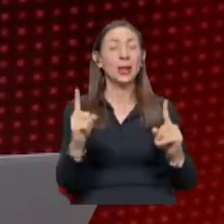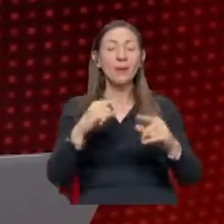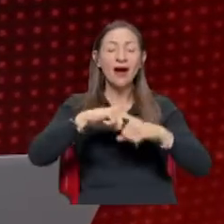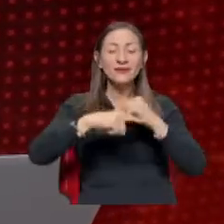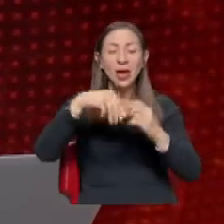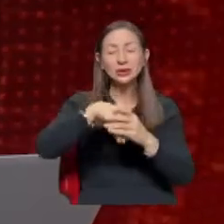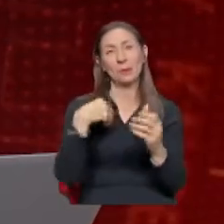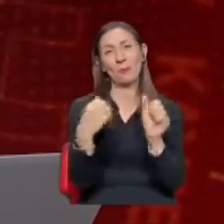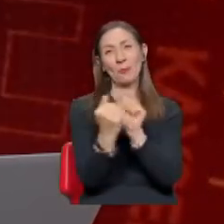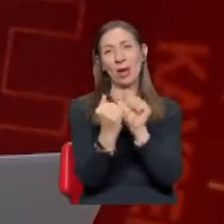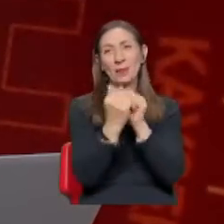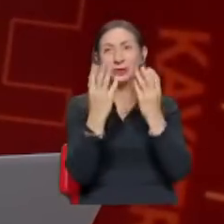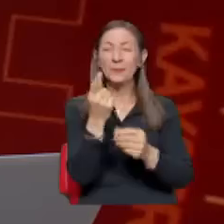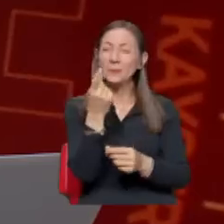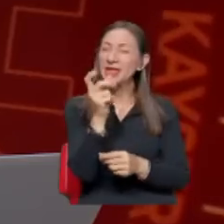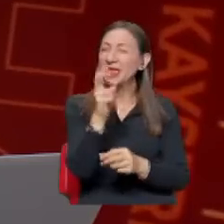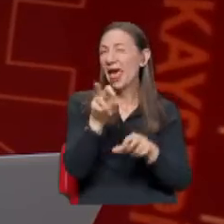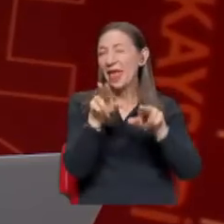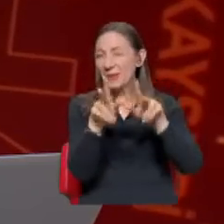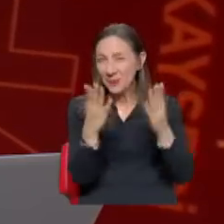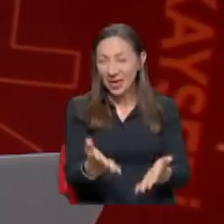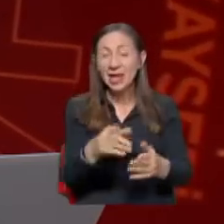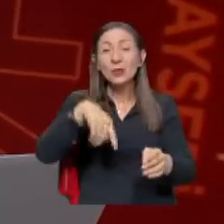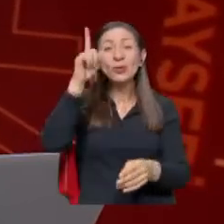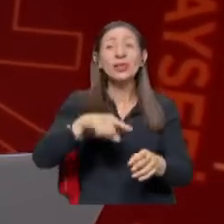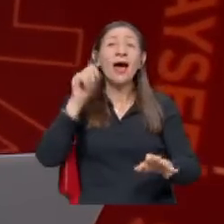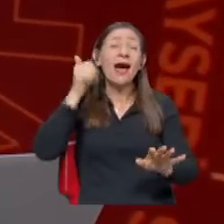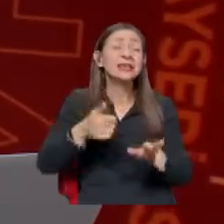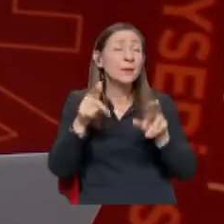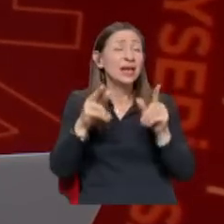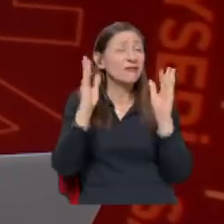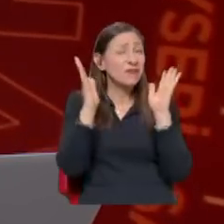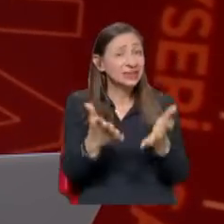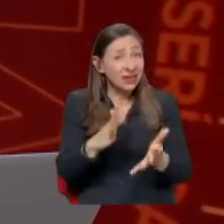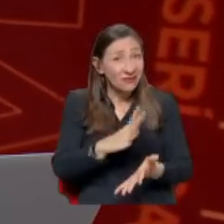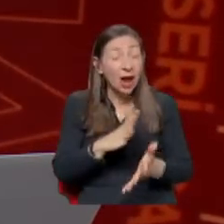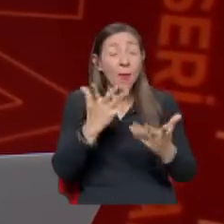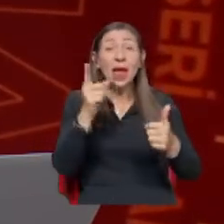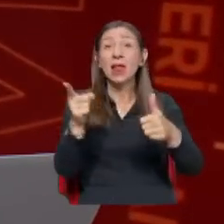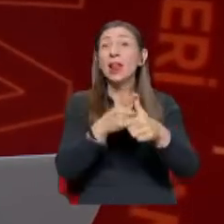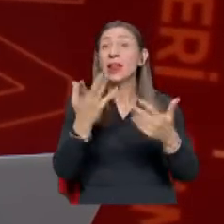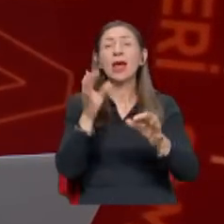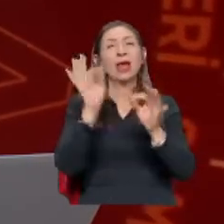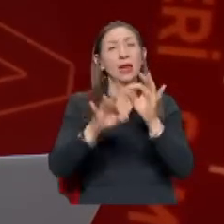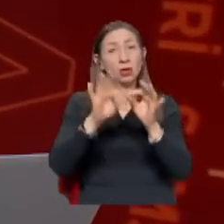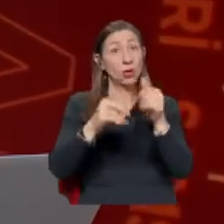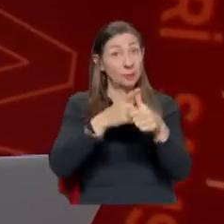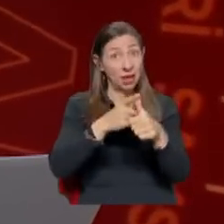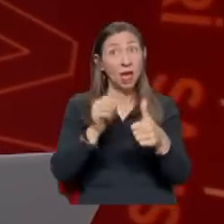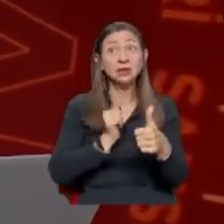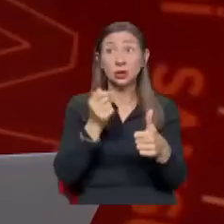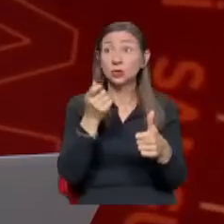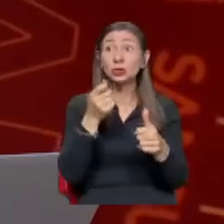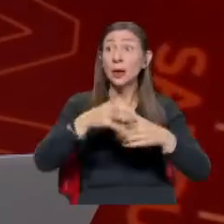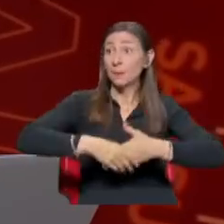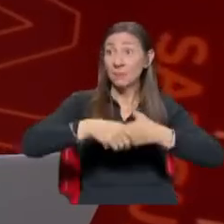içi beraber olacağız 1-2 ay boyunca. Gündem her zamanki gibi yoğun ama ilk sırayı ekonomi, asgari